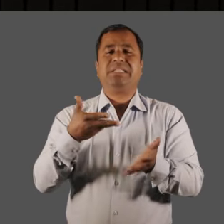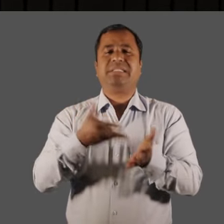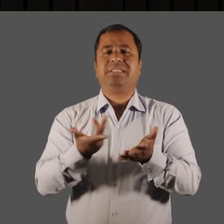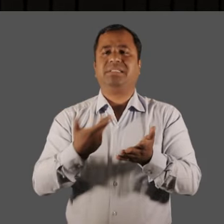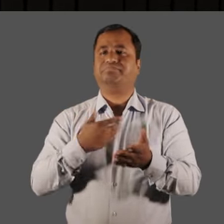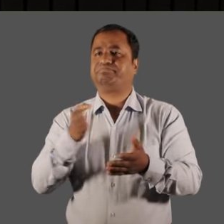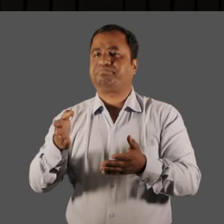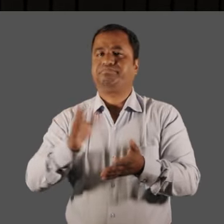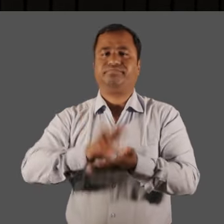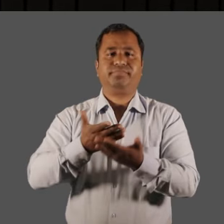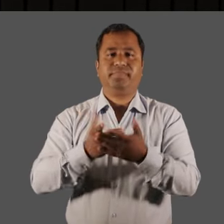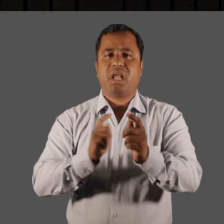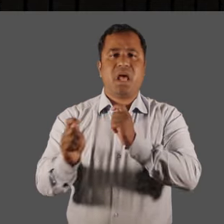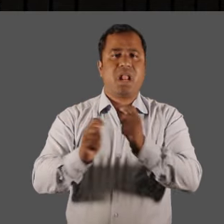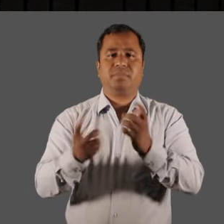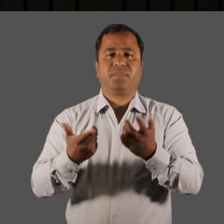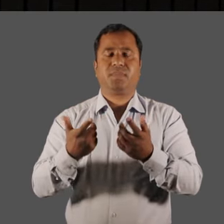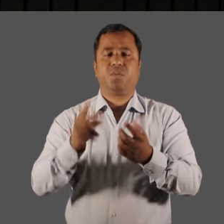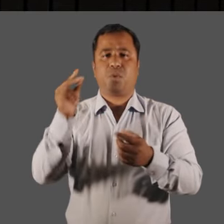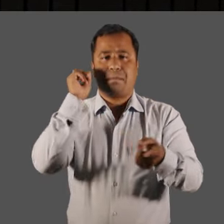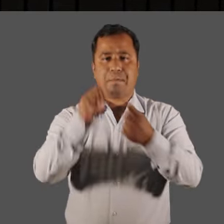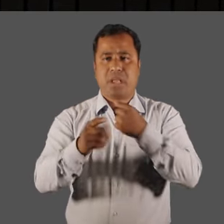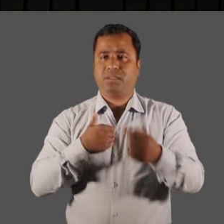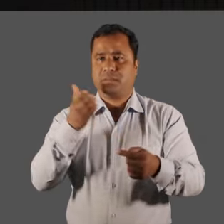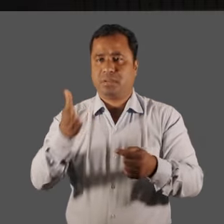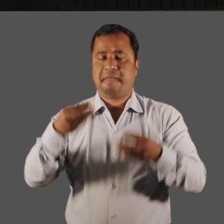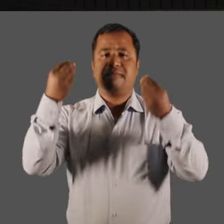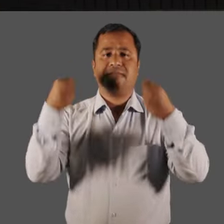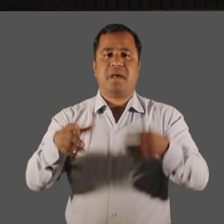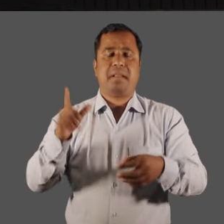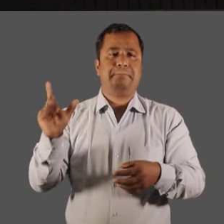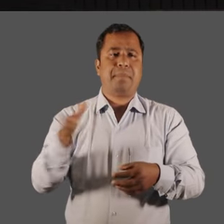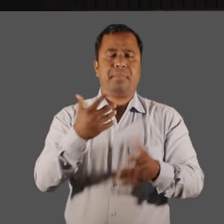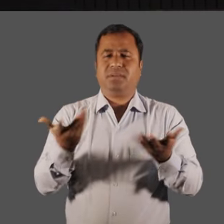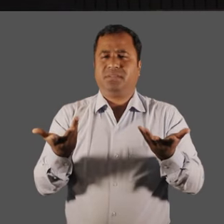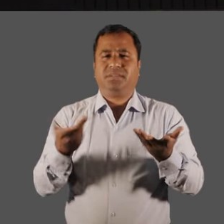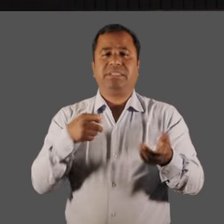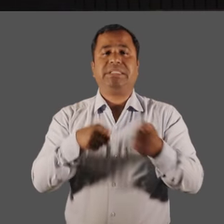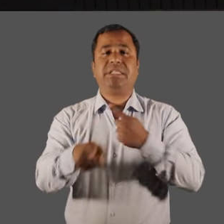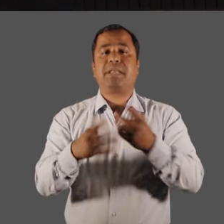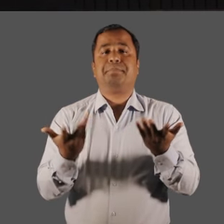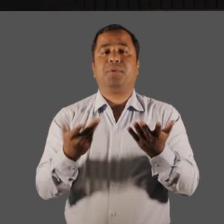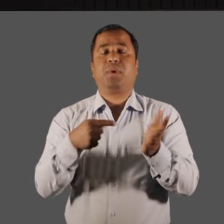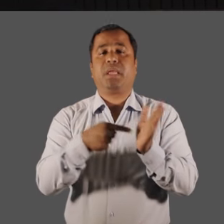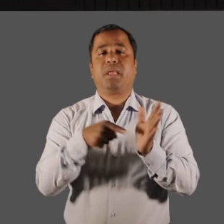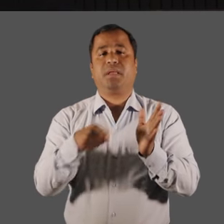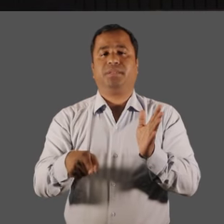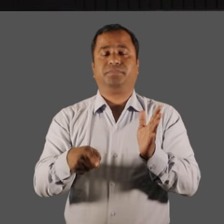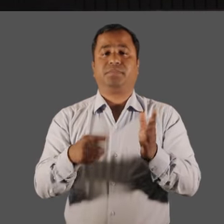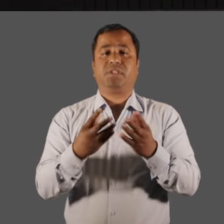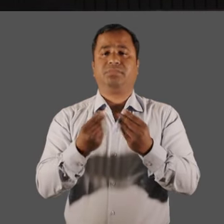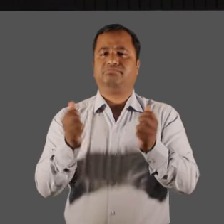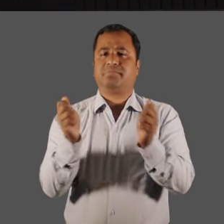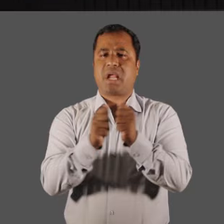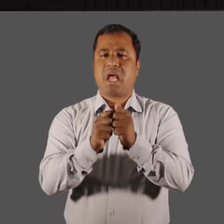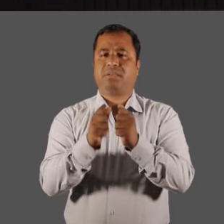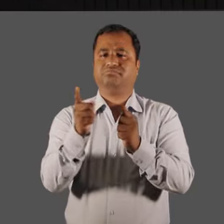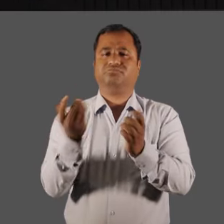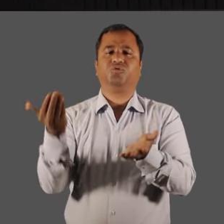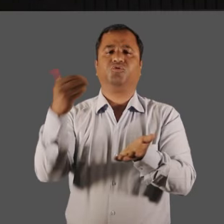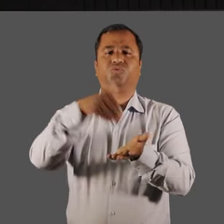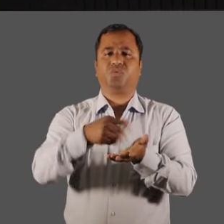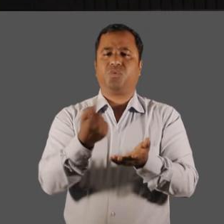হবে, ওখানে ওখানে ইন্টারভিউ দিয়েছি কিন্তু আমার চাকরিটা হয়নি। তো সেক্ষেত্রে কি করছি আমরা, আসলে তাদেরকে খুব স্পেসিফিক কিছু কাজে জয়েন